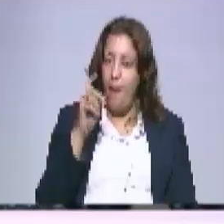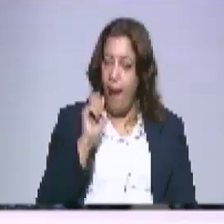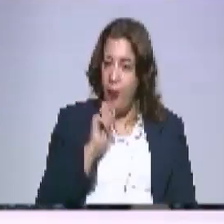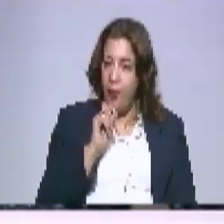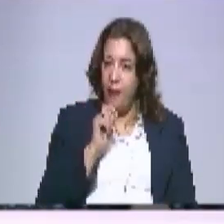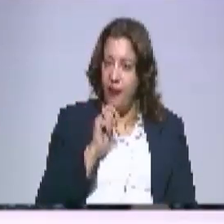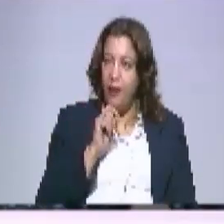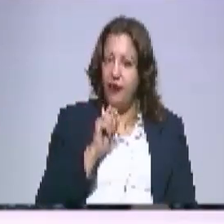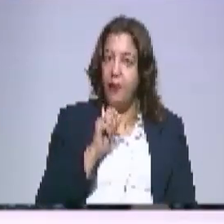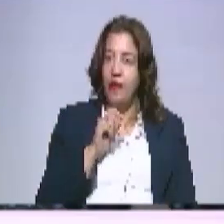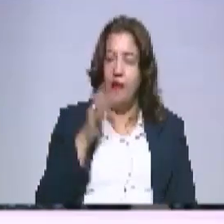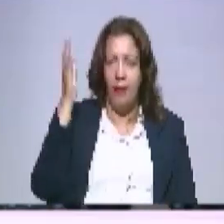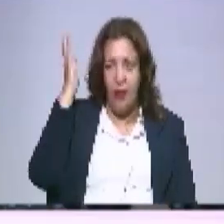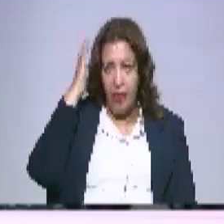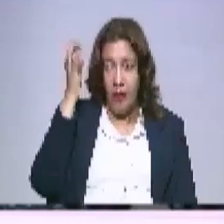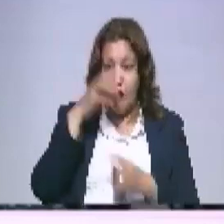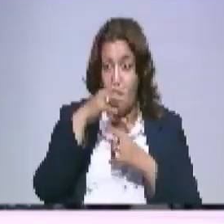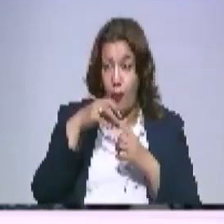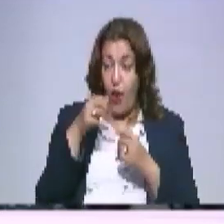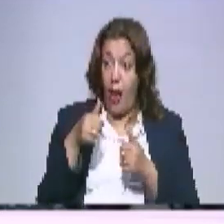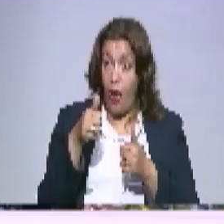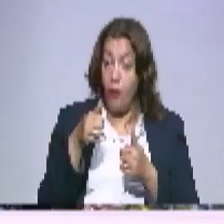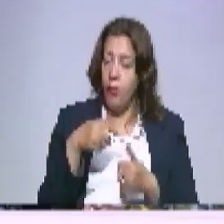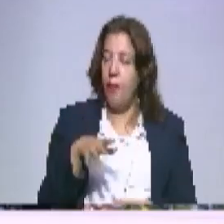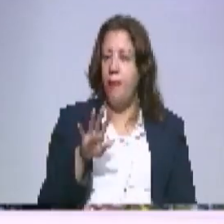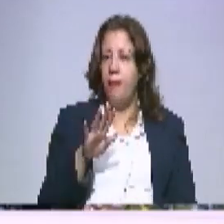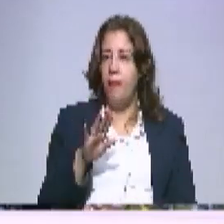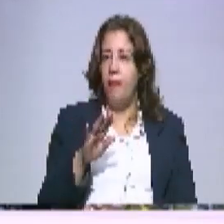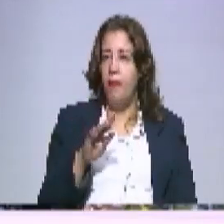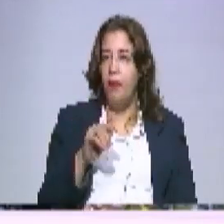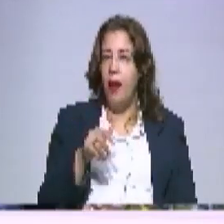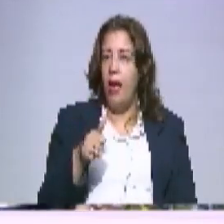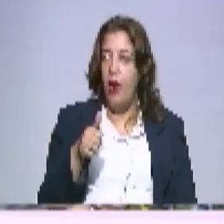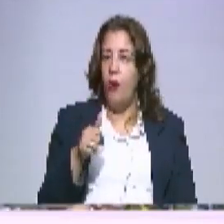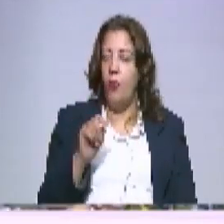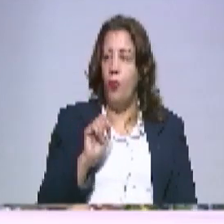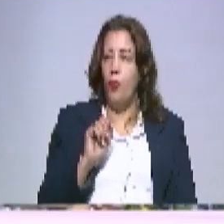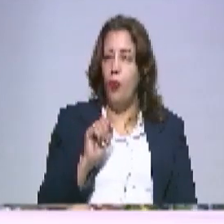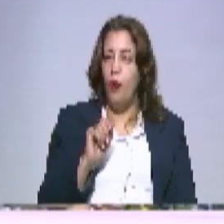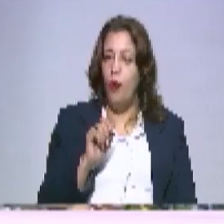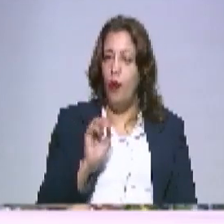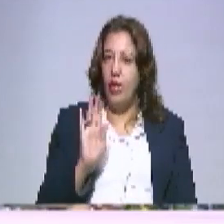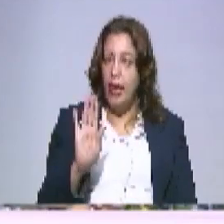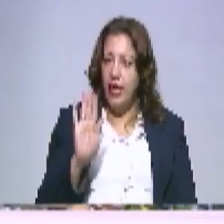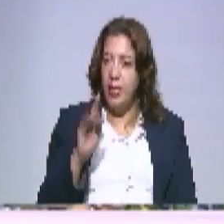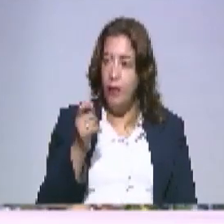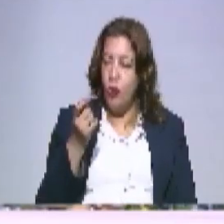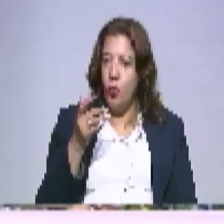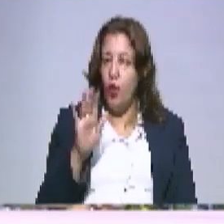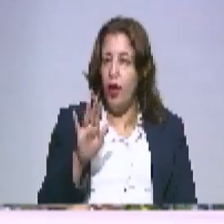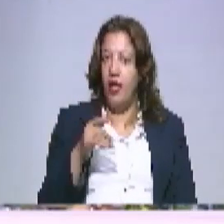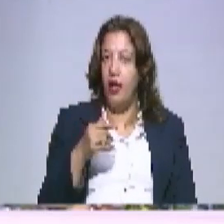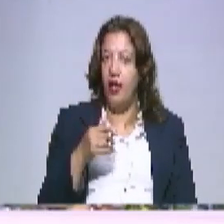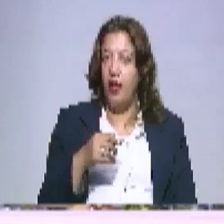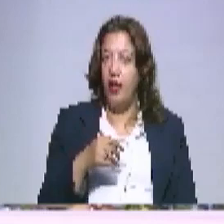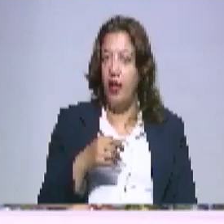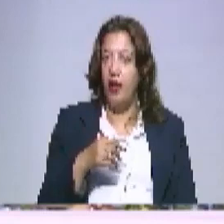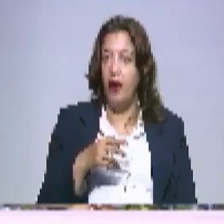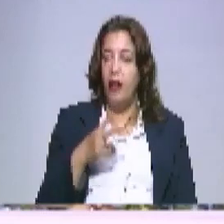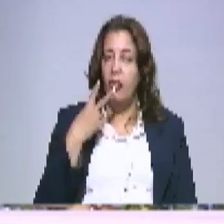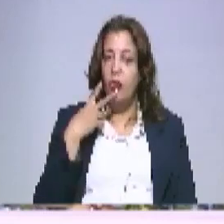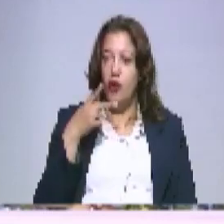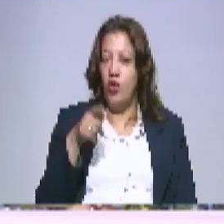والأرنبيط إيه بقى فاضل قد إيه؟ الأرنبيط خلص بس أنا هطلعه في الآخر. عشان خاطر يفضل سخن يعني. قافل عندي مالها.